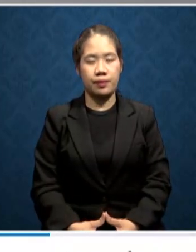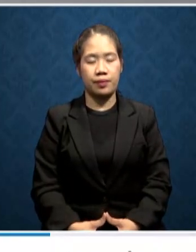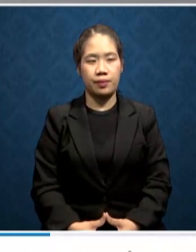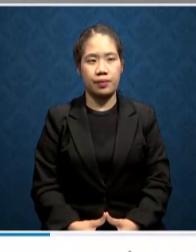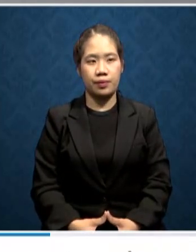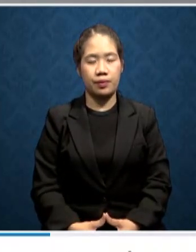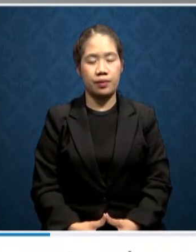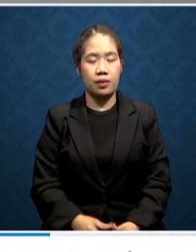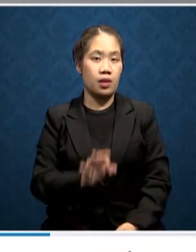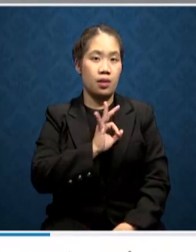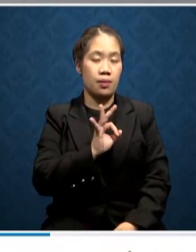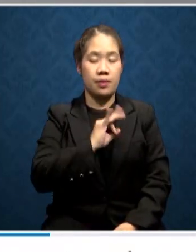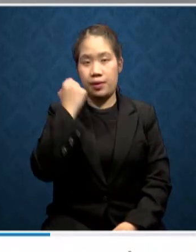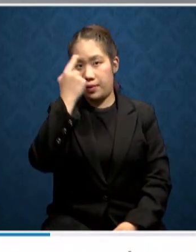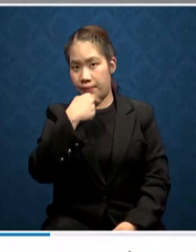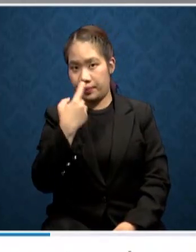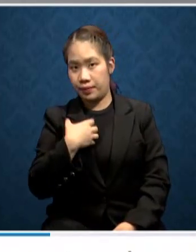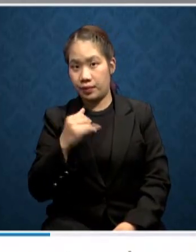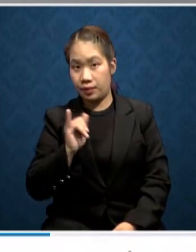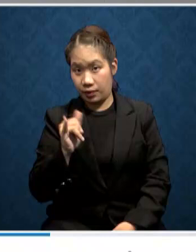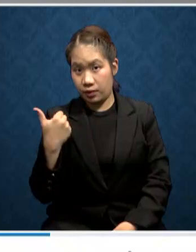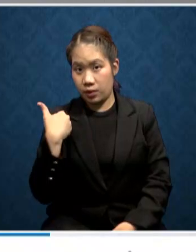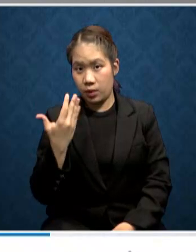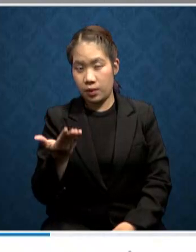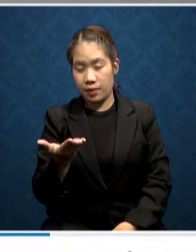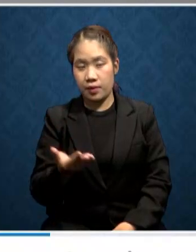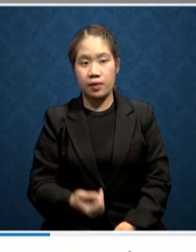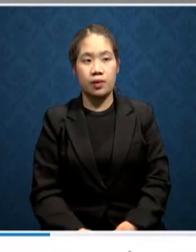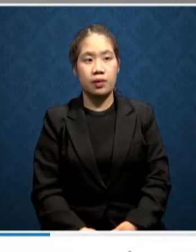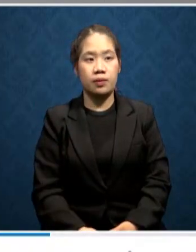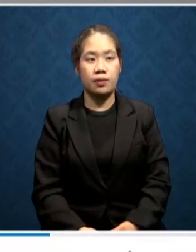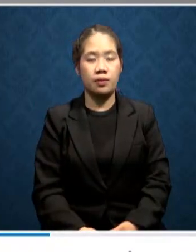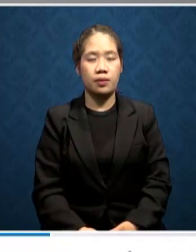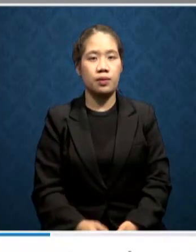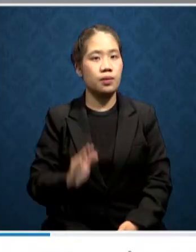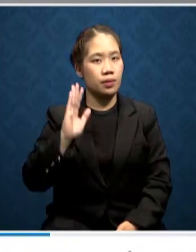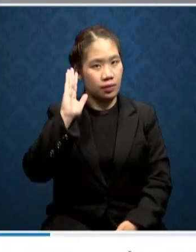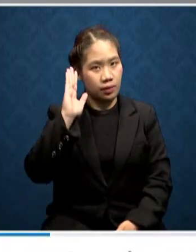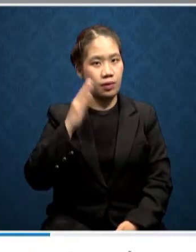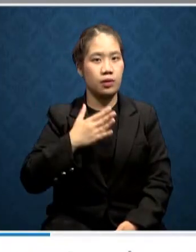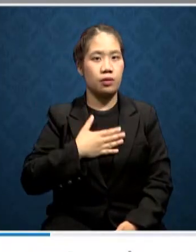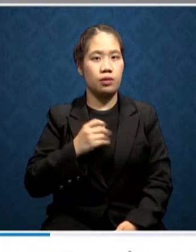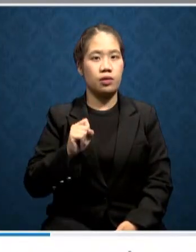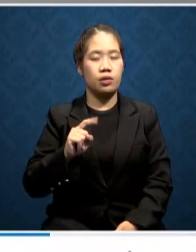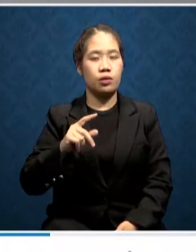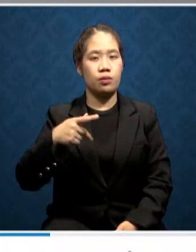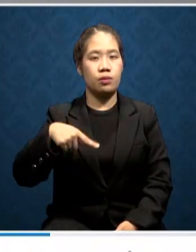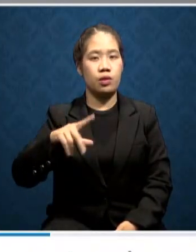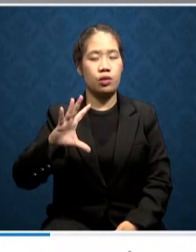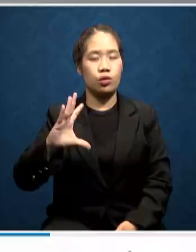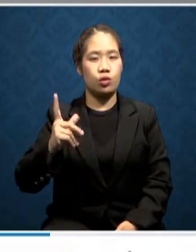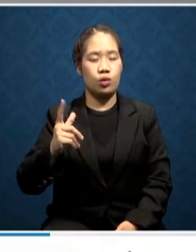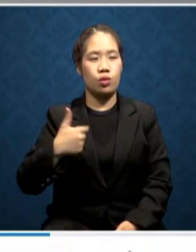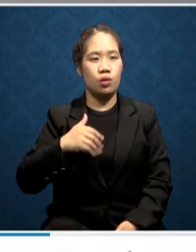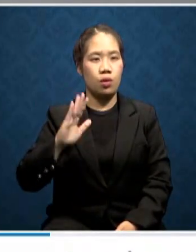ครับมีสมาชิกท่านใดที่ยังไม่ได้แสดงตนครับ เรียนท่านประธานที่เคารพผมสุภโชคสารกิจขอแสดงตนด้วยวาจ